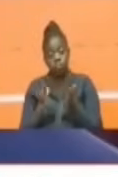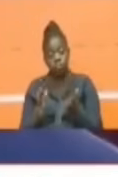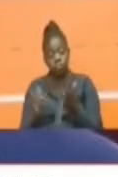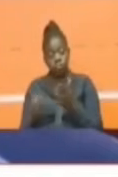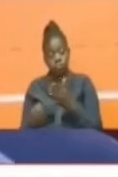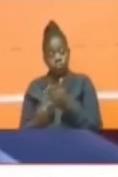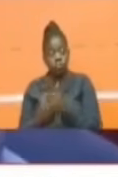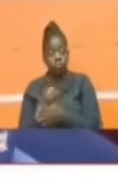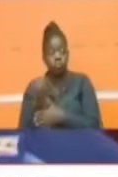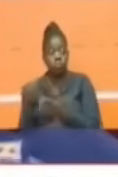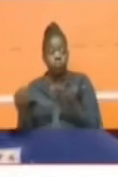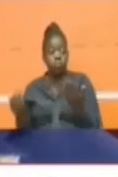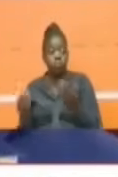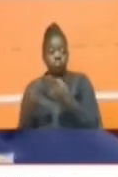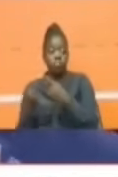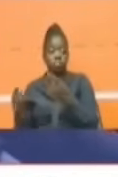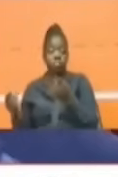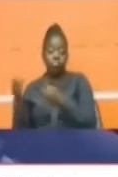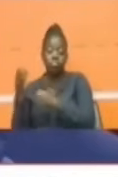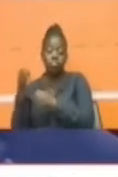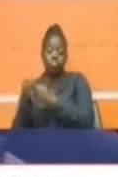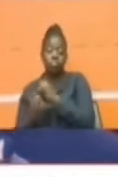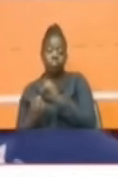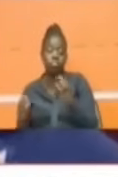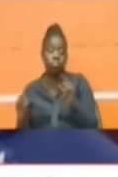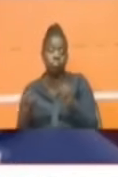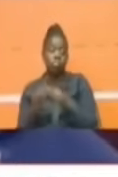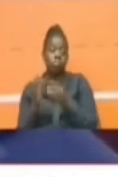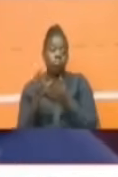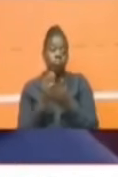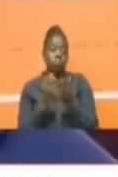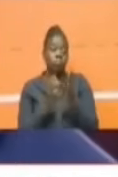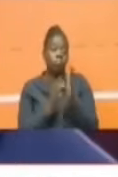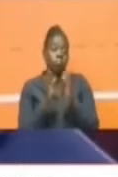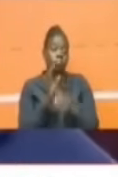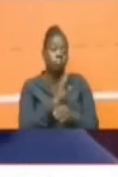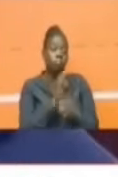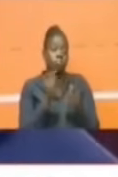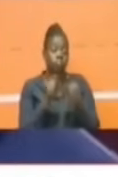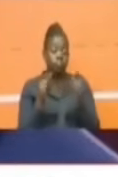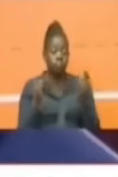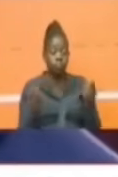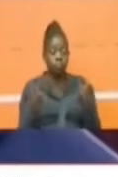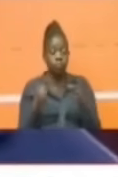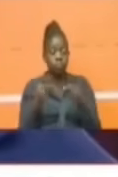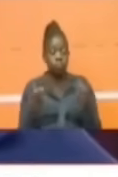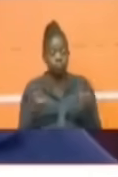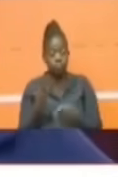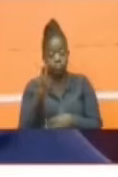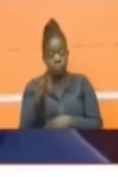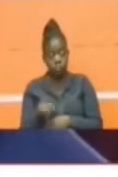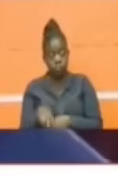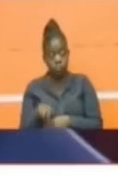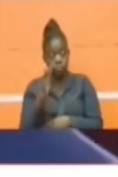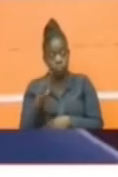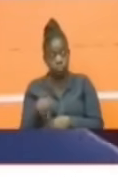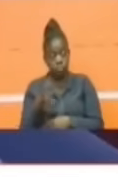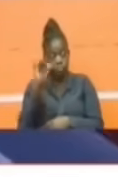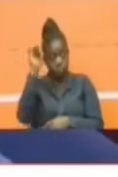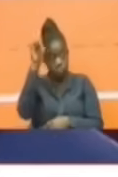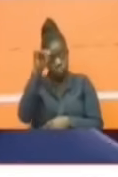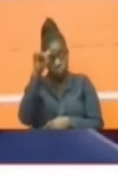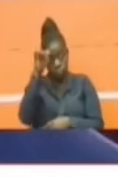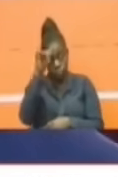Ne watandikira si gye ogenda okumalira kubanga ne Yesu yatandikira mu kifo ekinyoomebwa e Galilaaya eyo mu Nazaaleesi